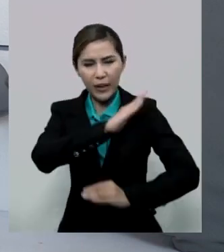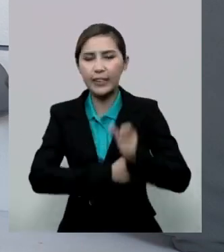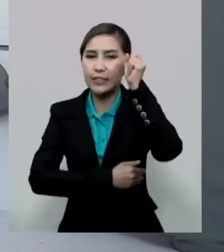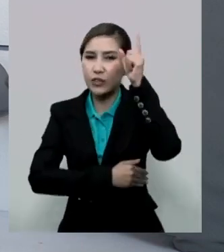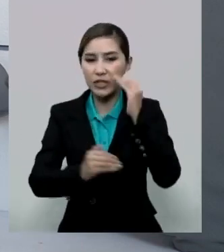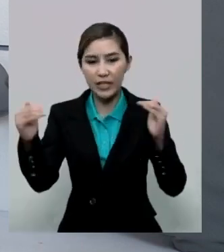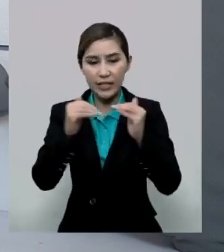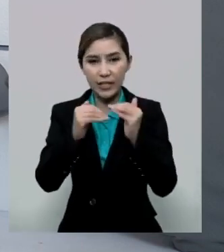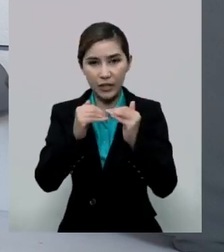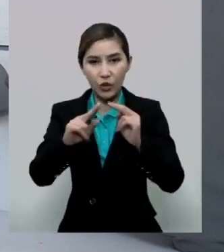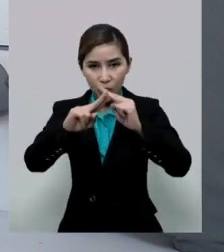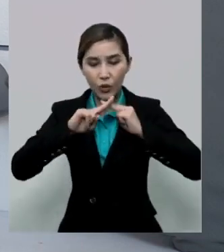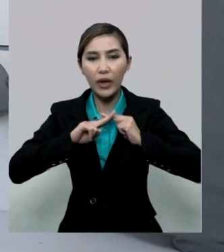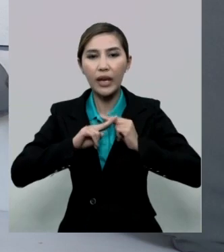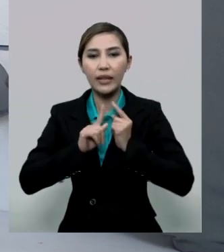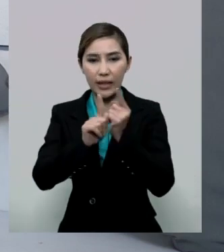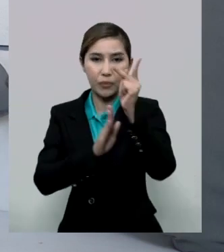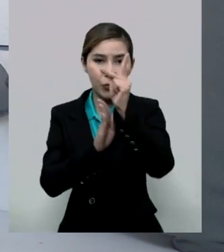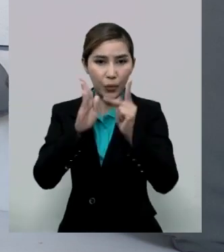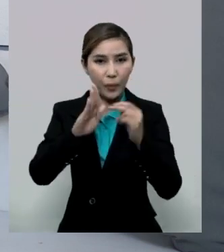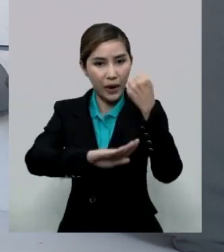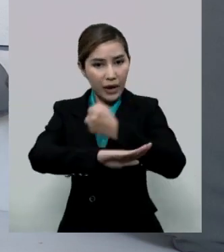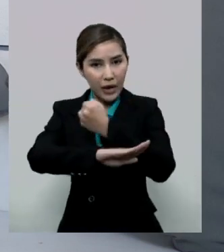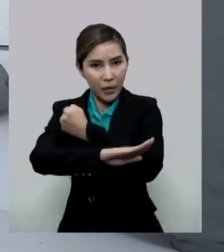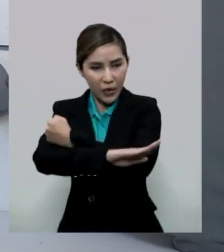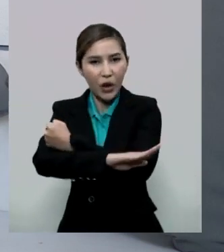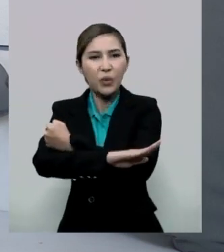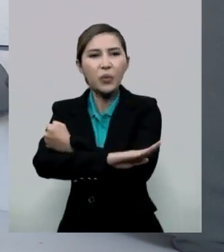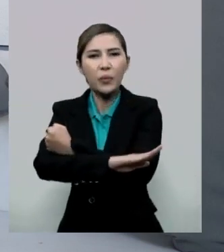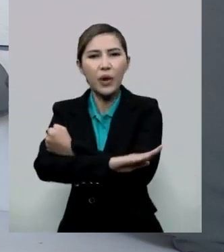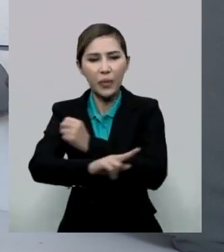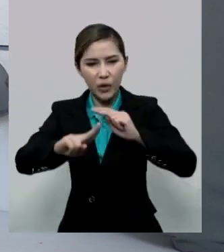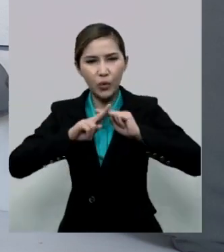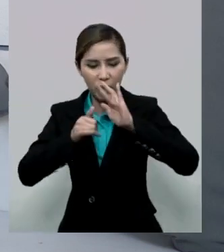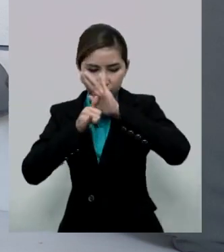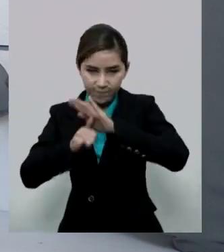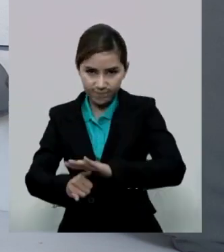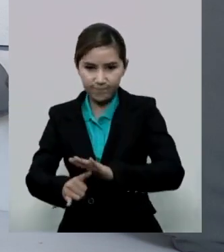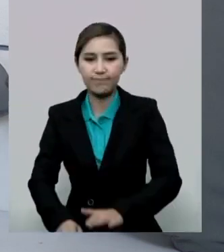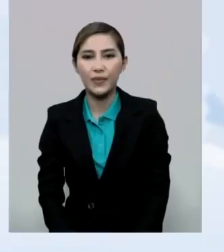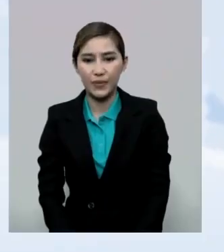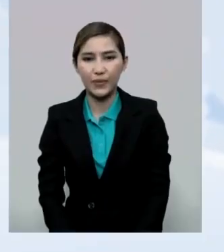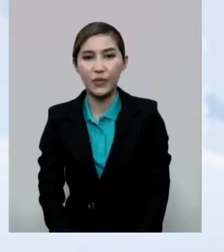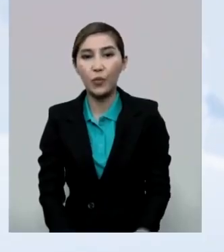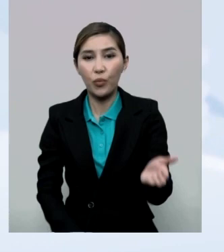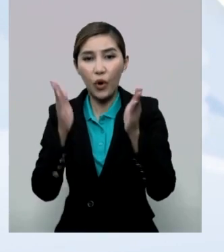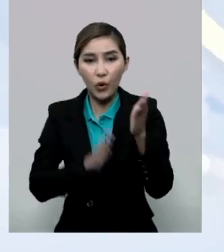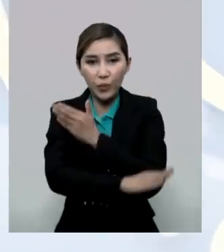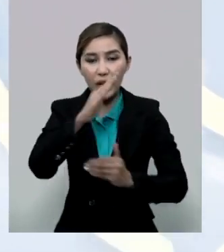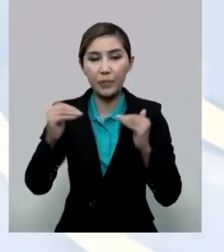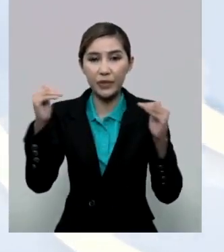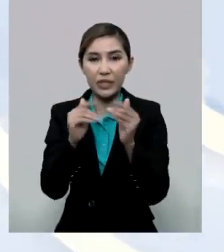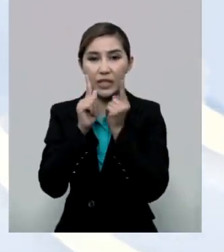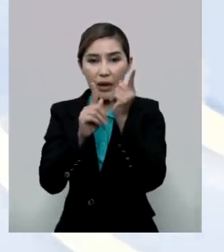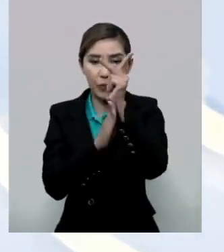พิการเองนะคะก็ควรเข้าใจสิทธิของตัวเองตามกฎหมายแรงงานค่ะเพื่อไม่ให้ตัวเองถูกเอาเปรียบนั่นเองค่ะ ใช่แล้วค่ะน้องทัน